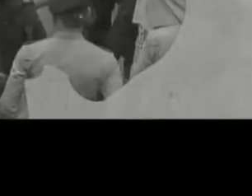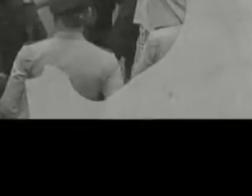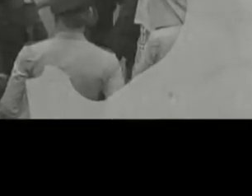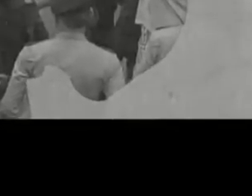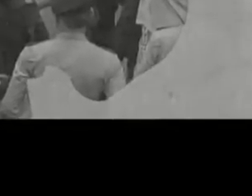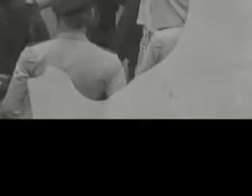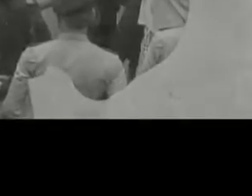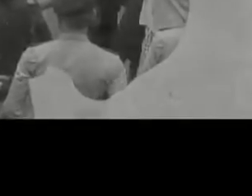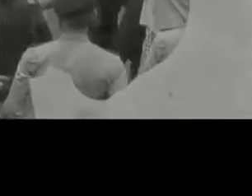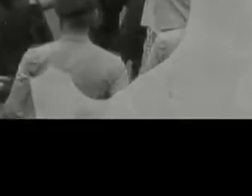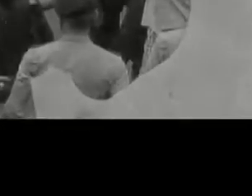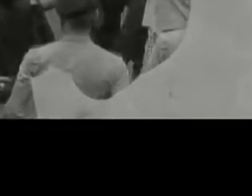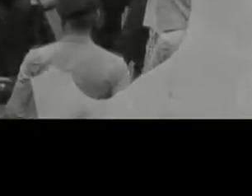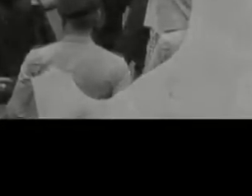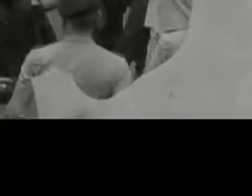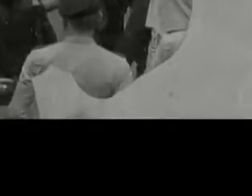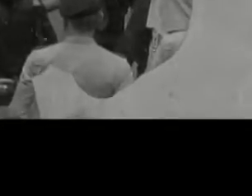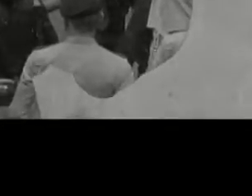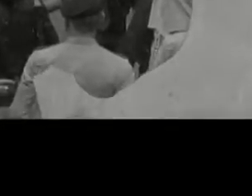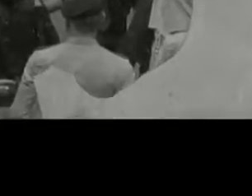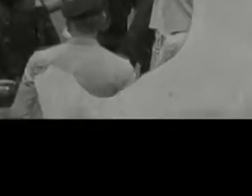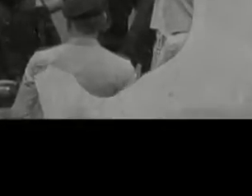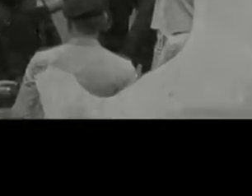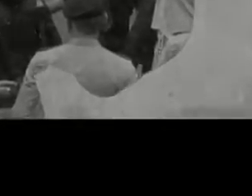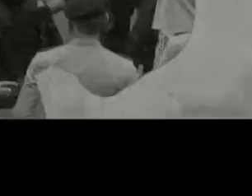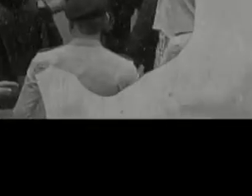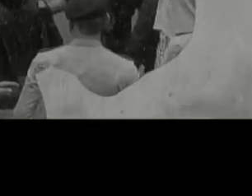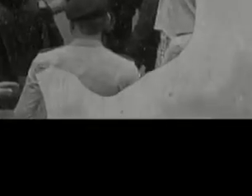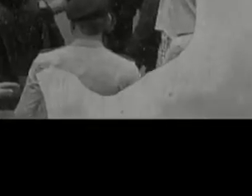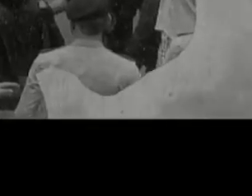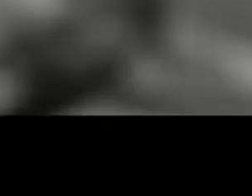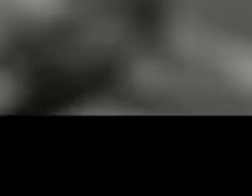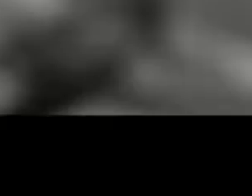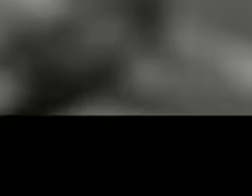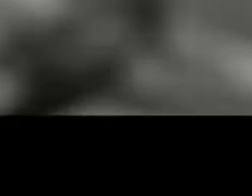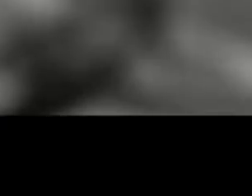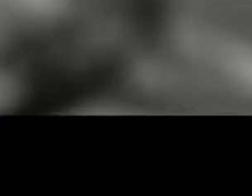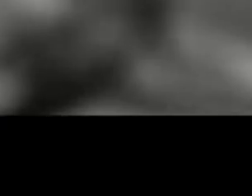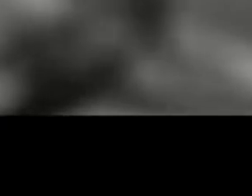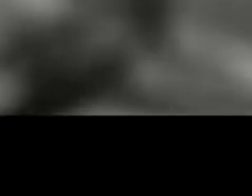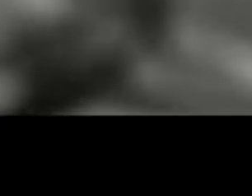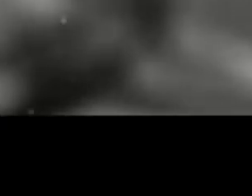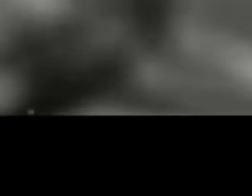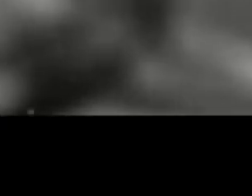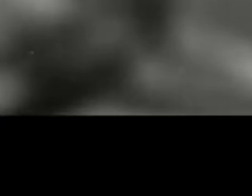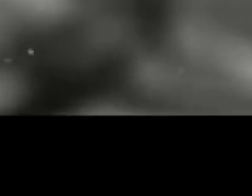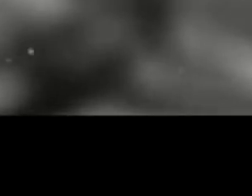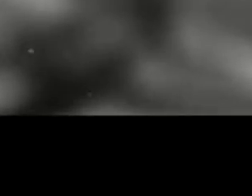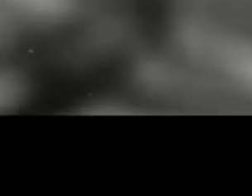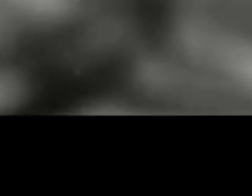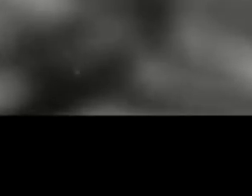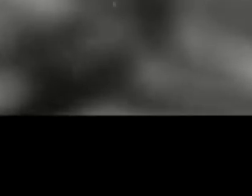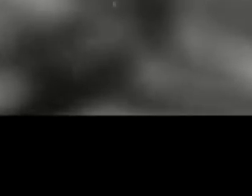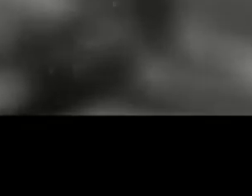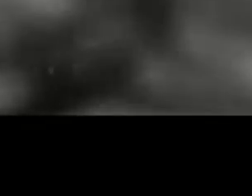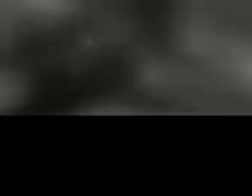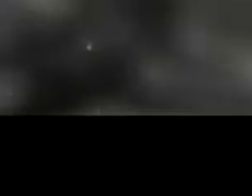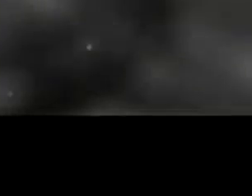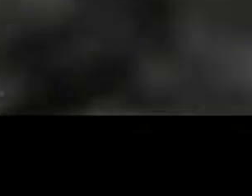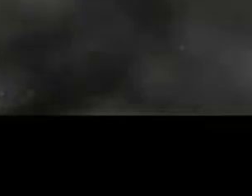asal kalian tidak membawa ego bergerombol di sana-sini berhak hihihi mengabaikan yang